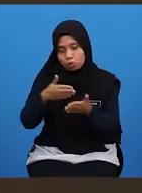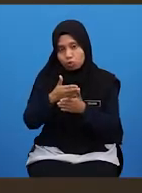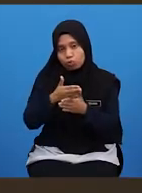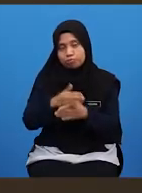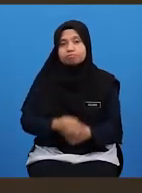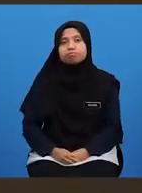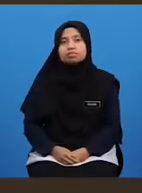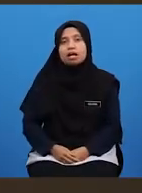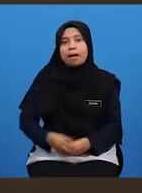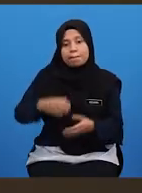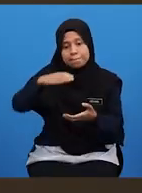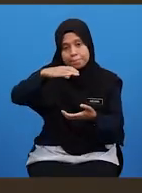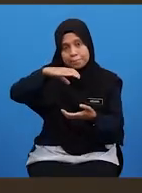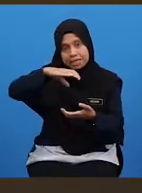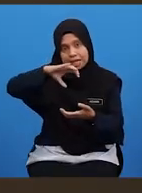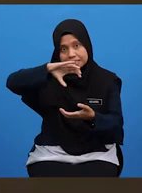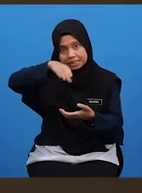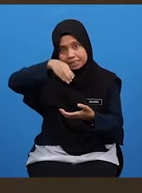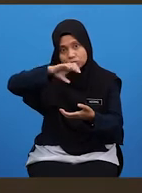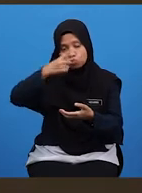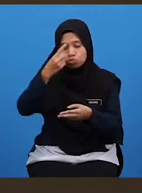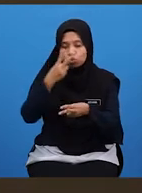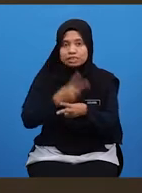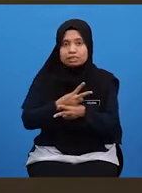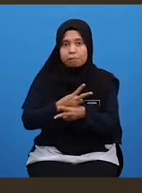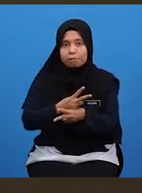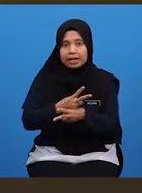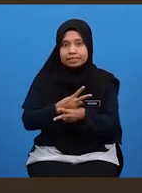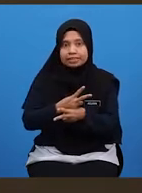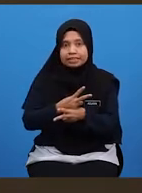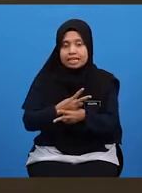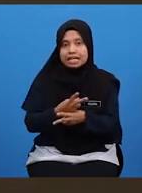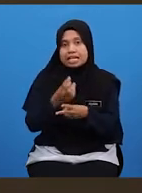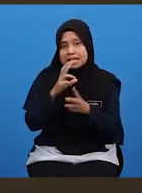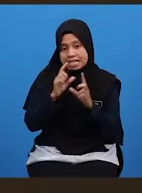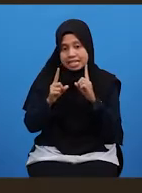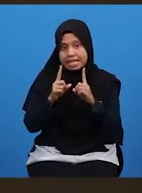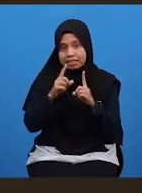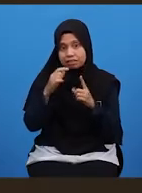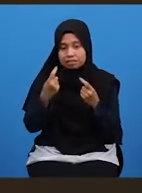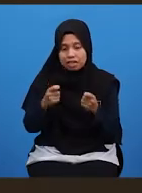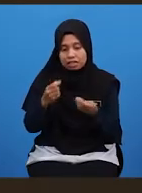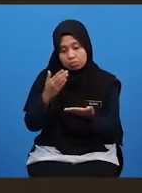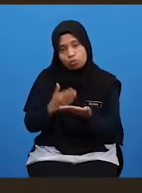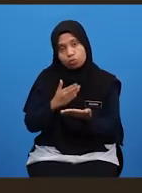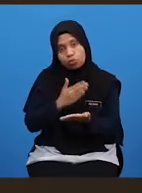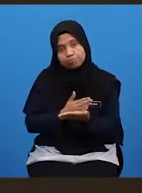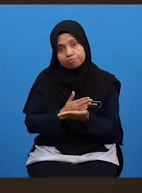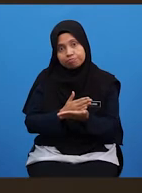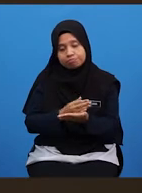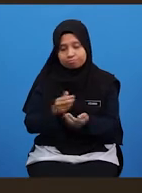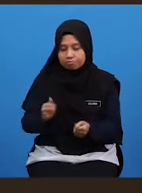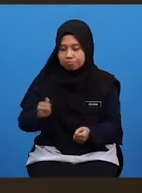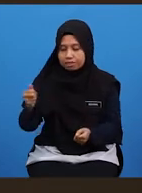Bekas bertutup, digunakan untuk menyimpan ketulan lilin yang telah siap dipotong. Alat